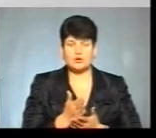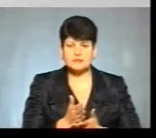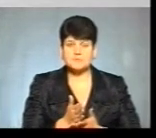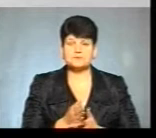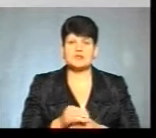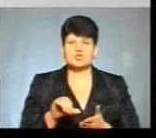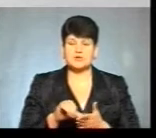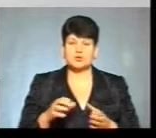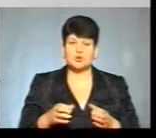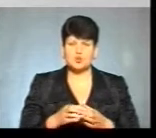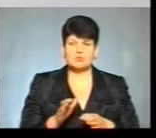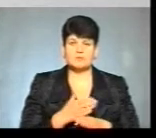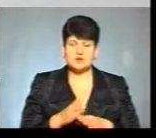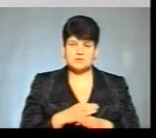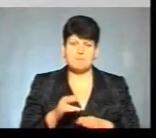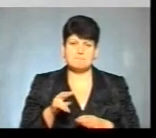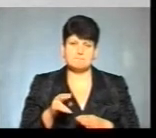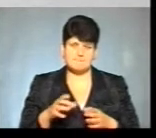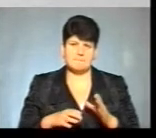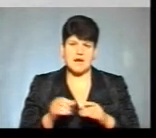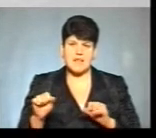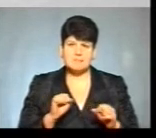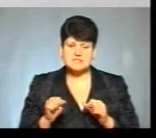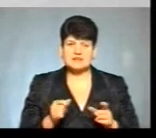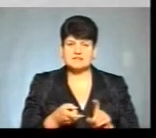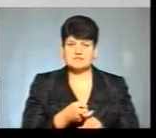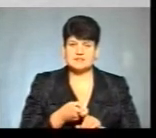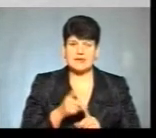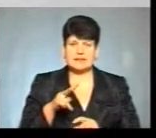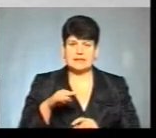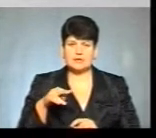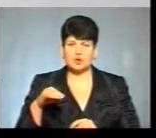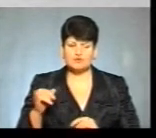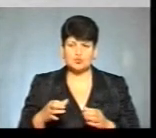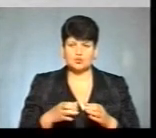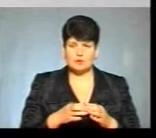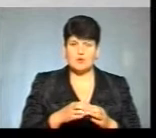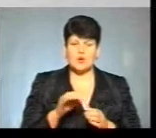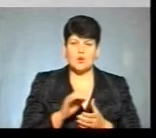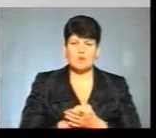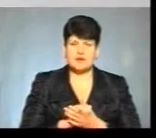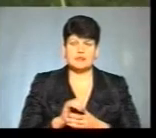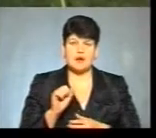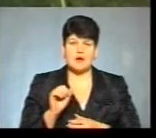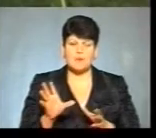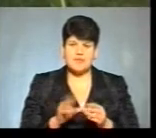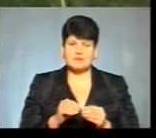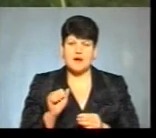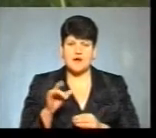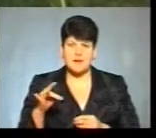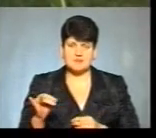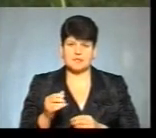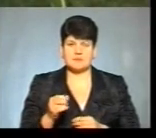з міжпарламентських зв'язків з Литовською Республікою, Об'єднаними Арабськими Еміратами та Республікою Польща. Нагадаю,